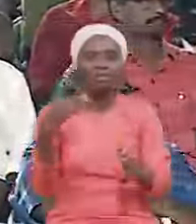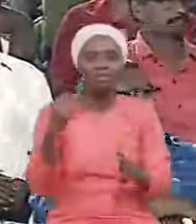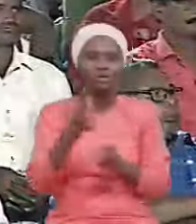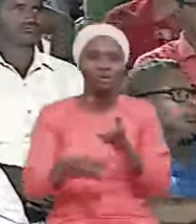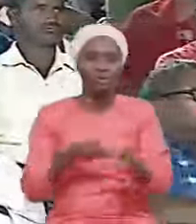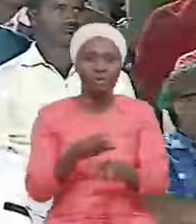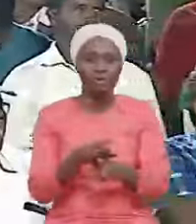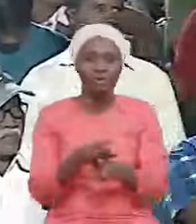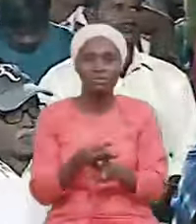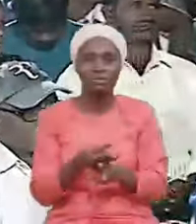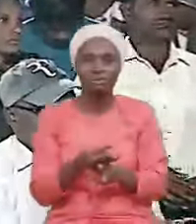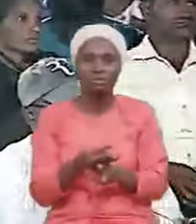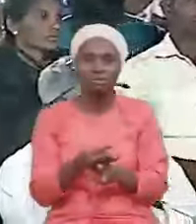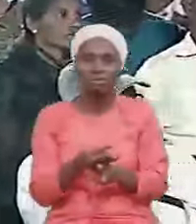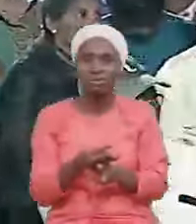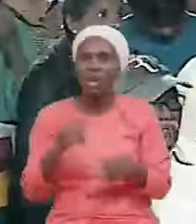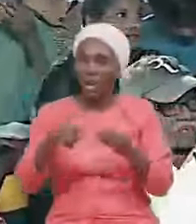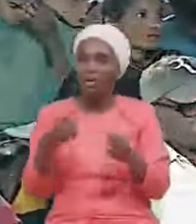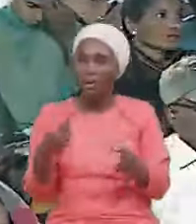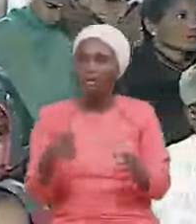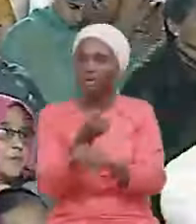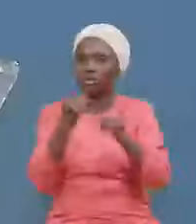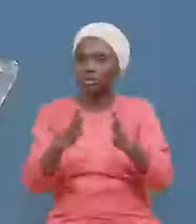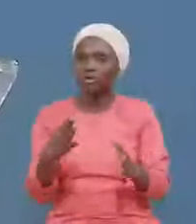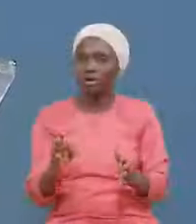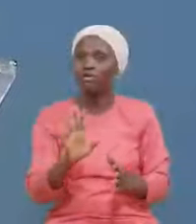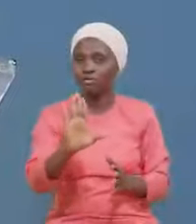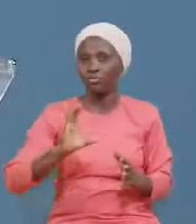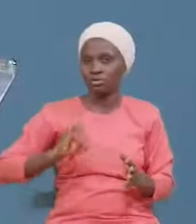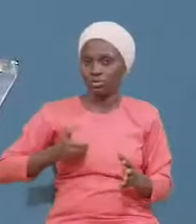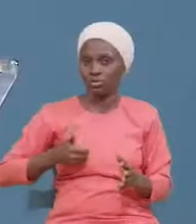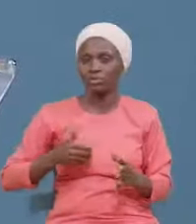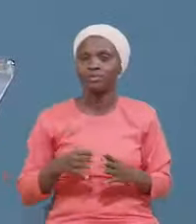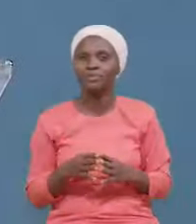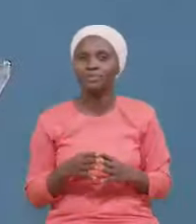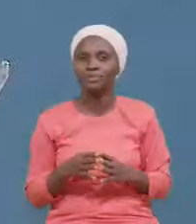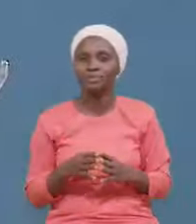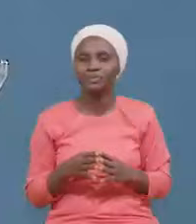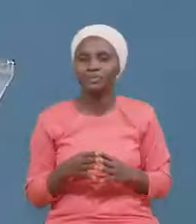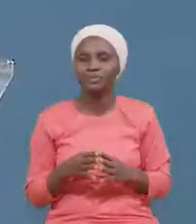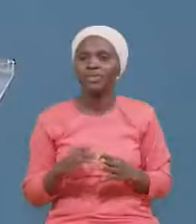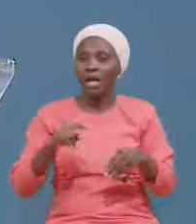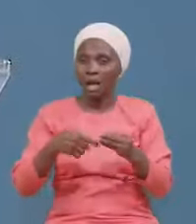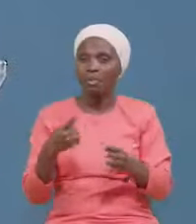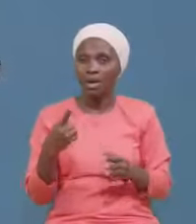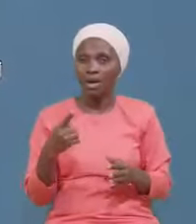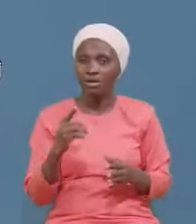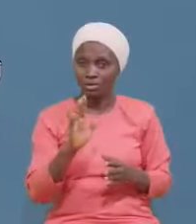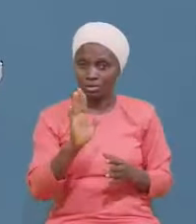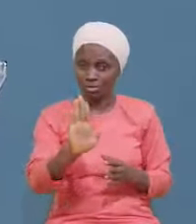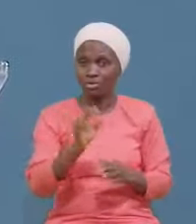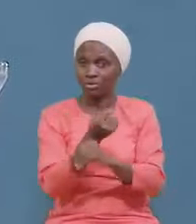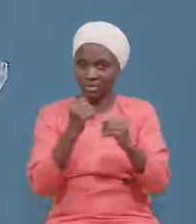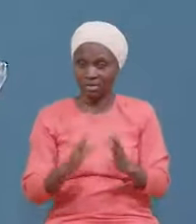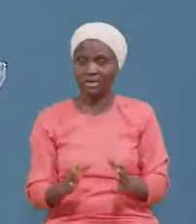Loka rakshakuni gurinchi dhyanam chestha. About the Saviour of your soul. Ayana mi aatmaku rakshakuniga unnaru. About your Saviour